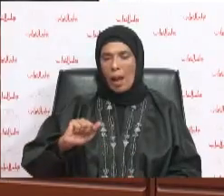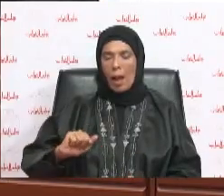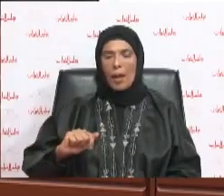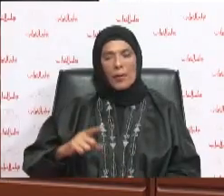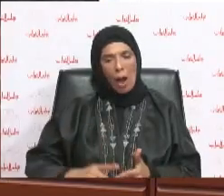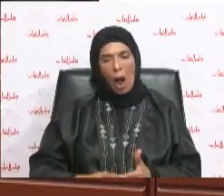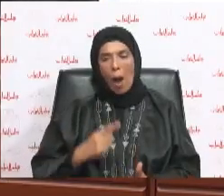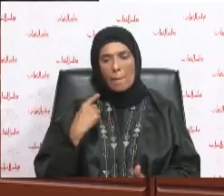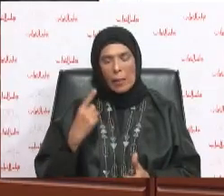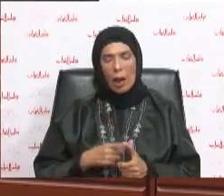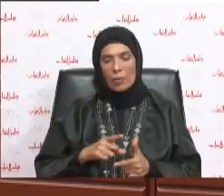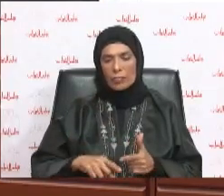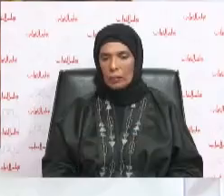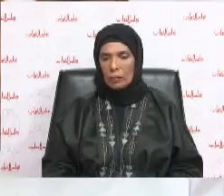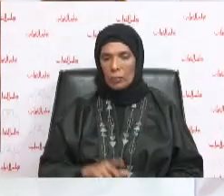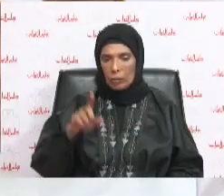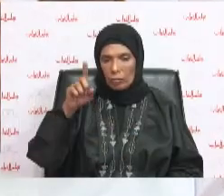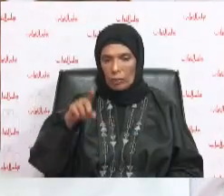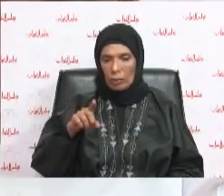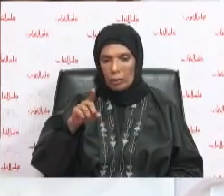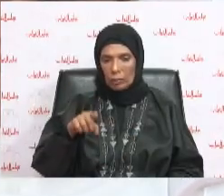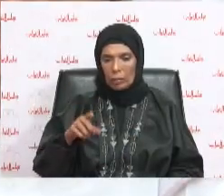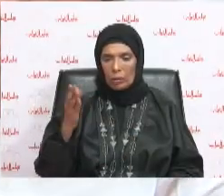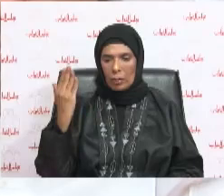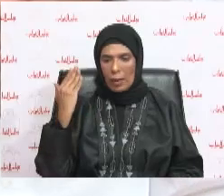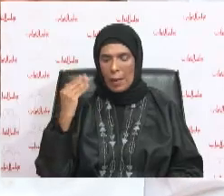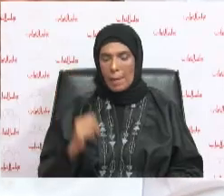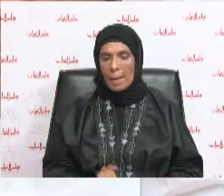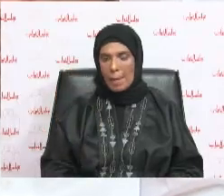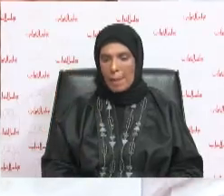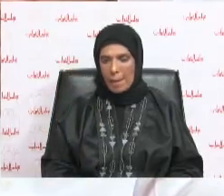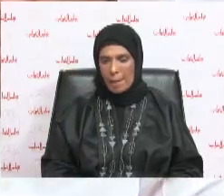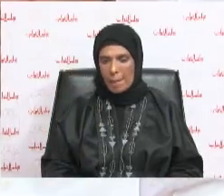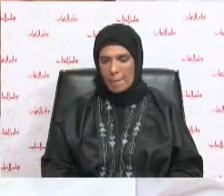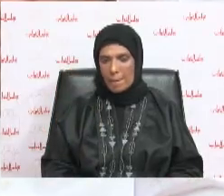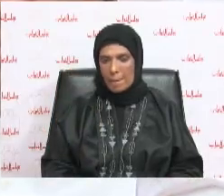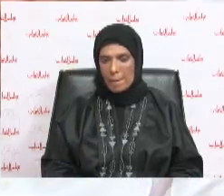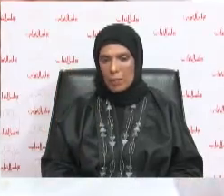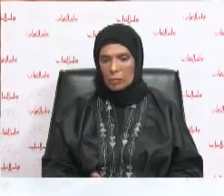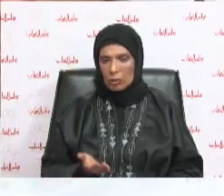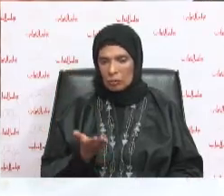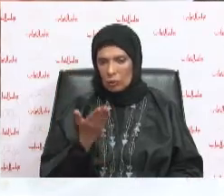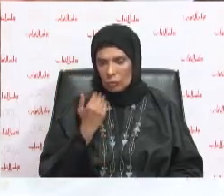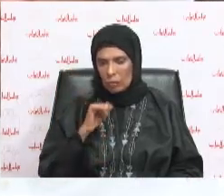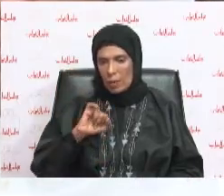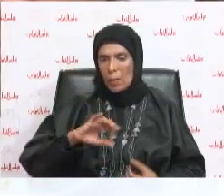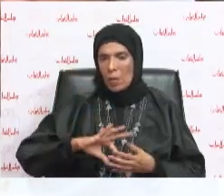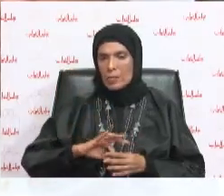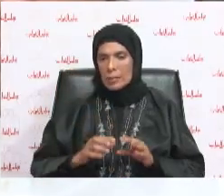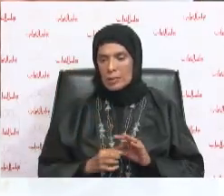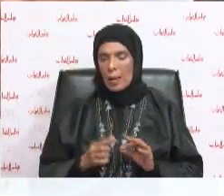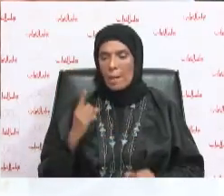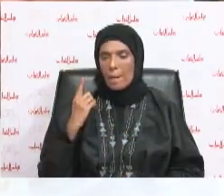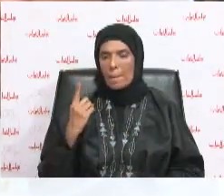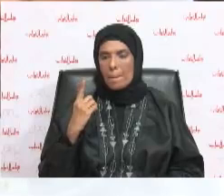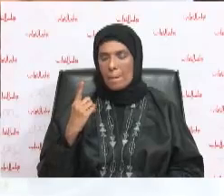الحقيقة في الأيام القليلة الفائتة، وأن لم يكن لدينا مؤسسة واحدة